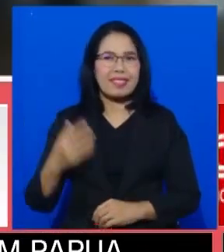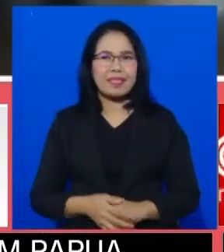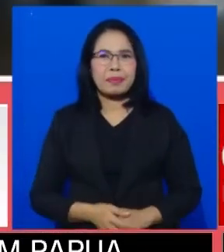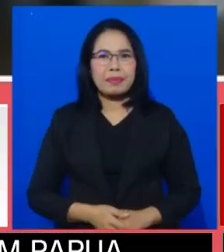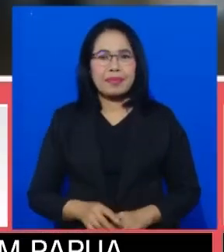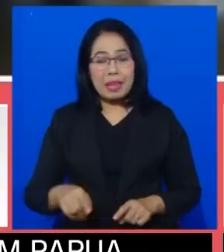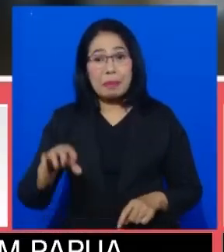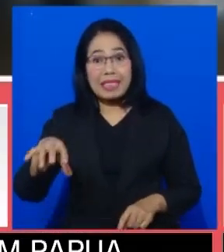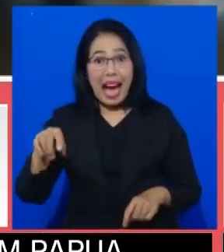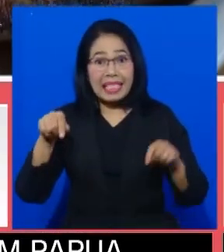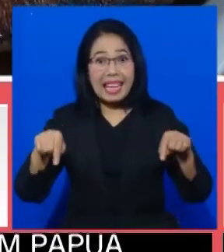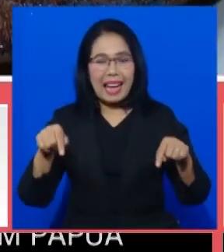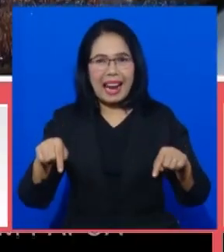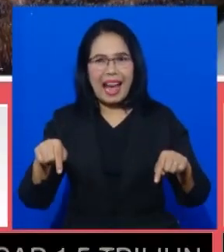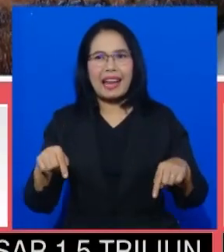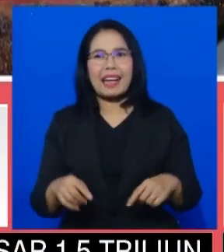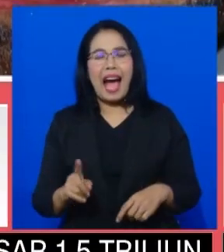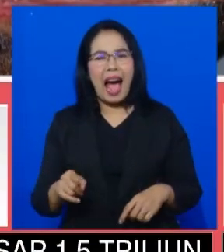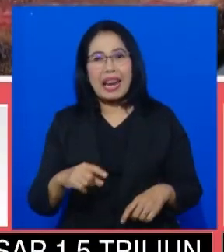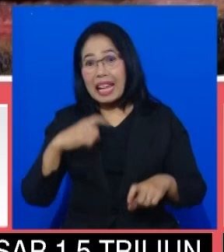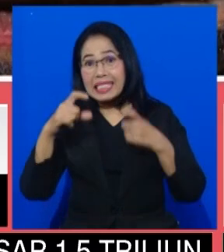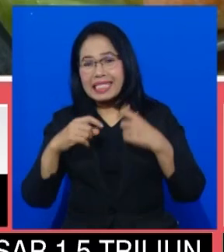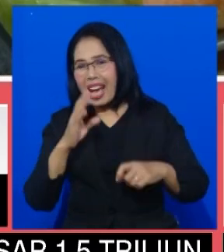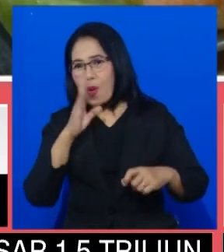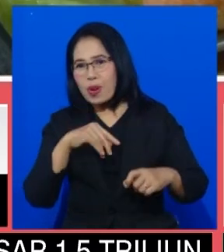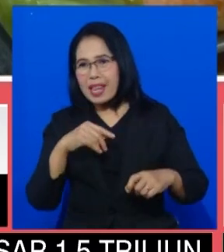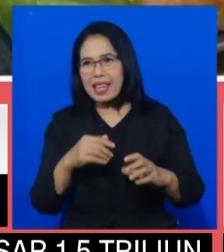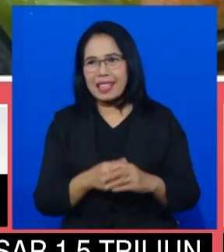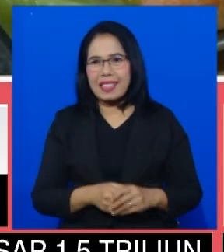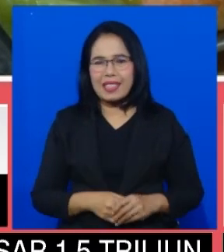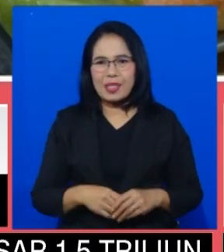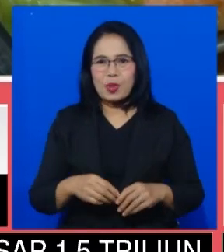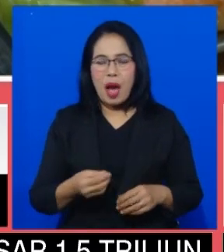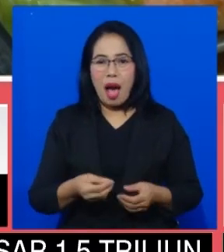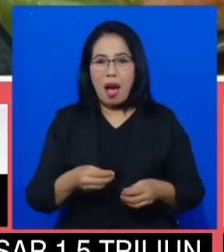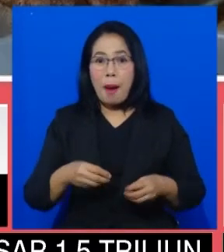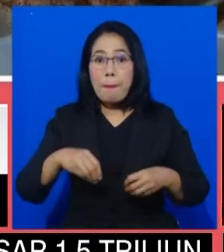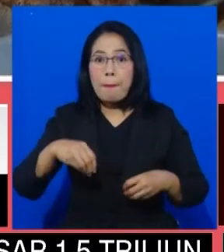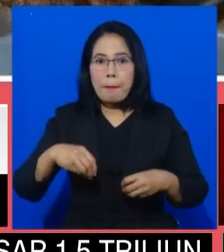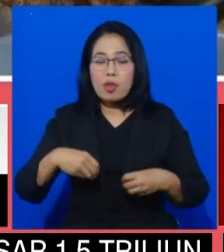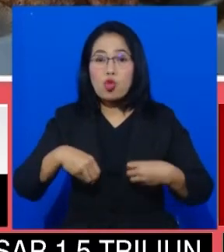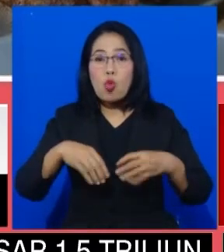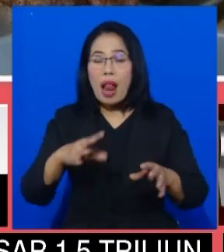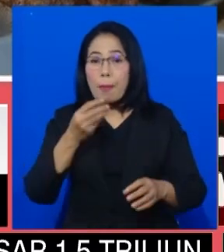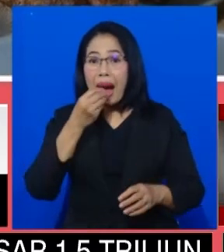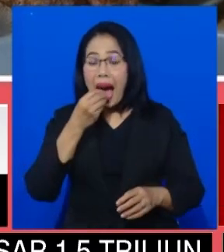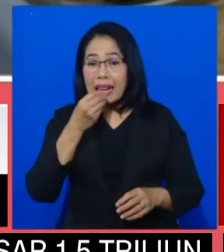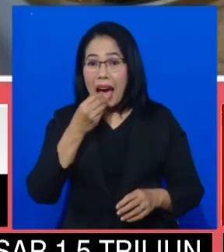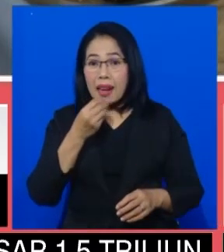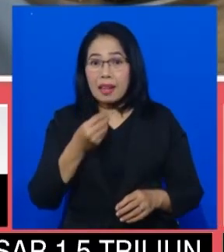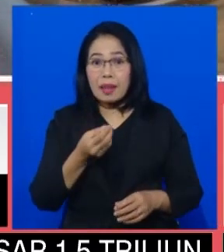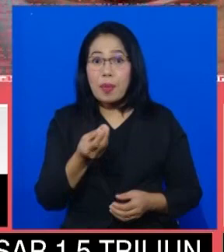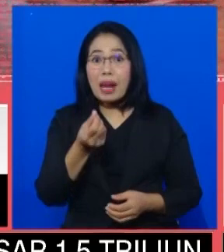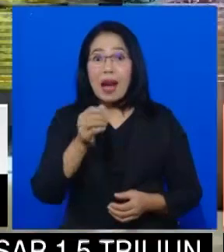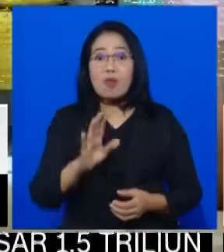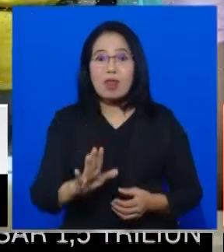Namun, Citayam juga menyimpan cerita unik soal kuliner kaki lima dengan harga yang merakyat. Seperti kali